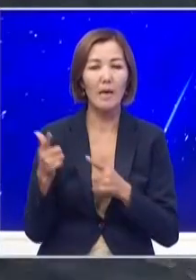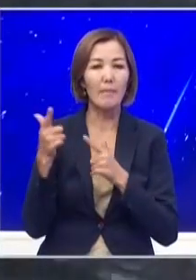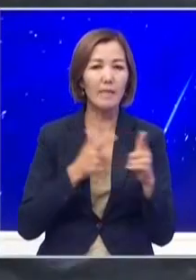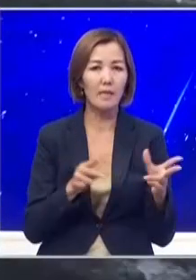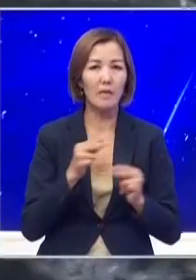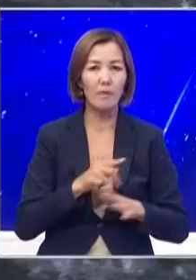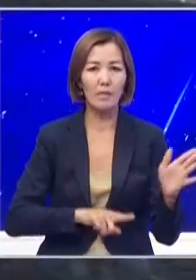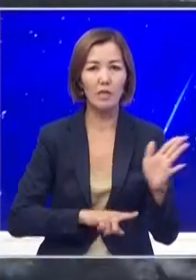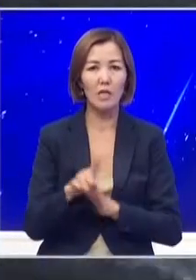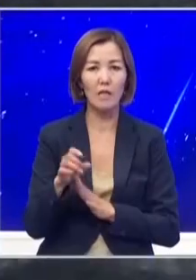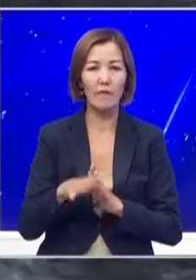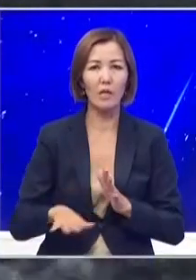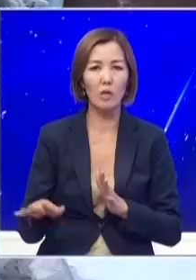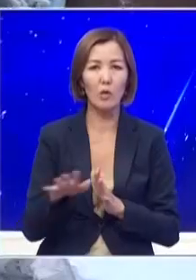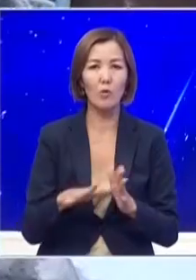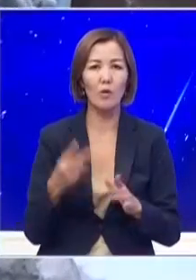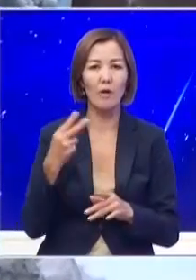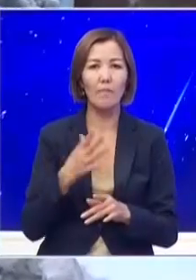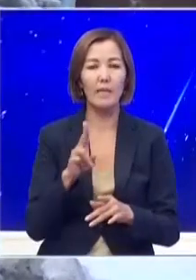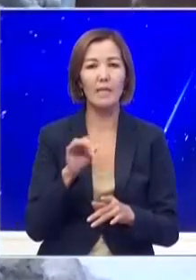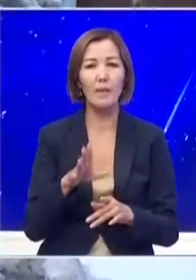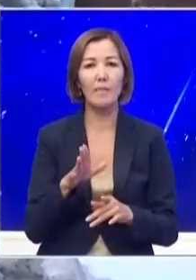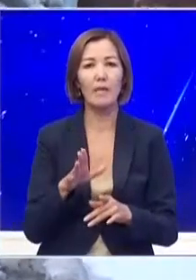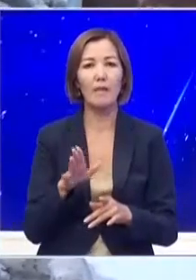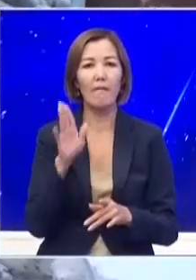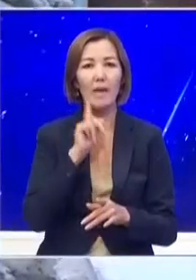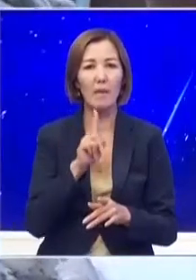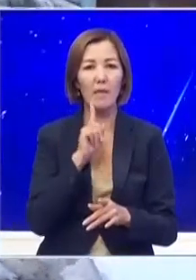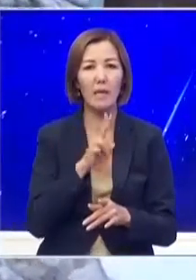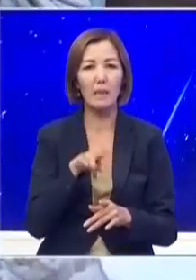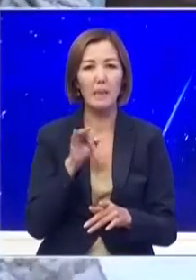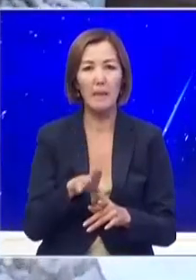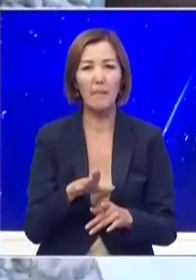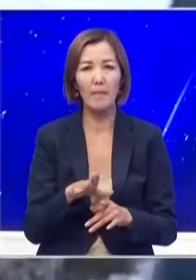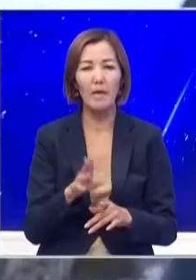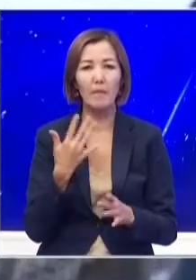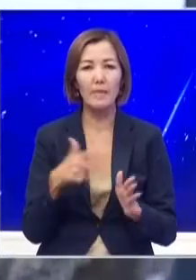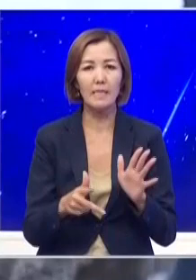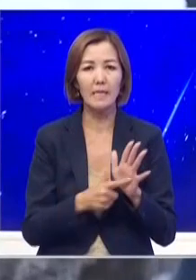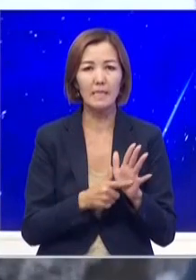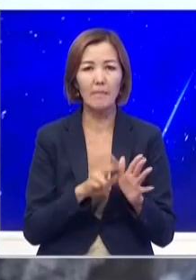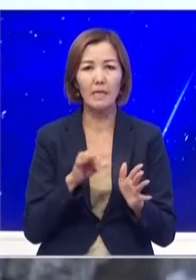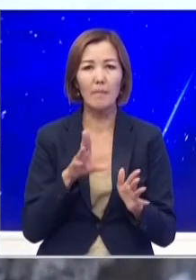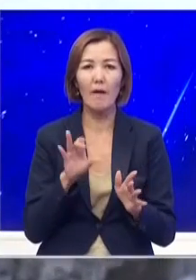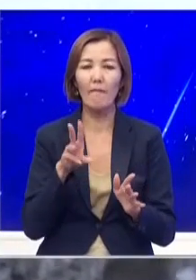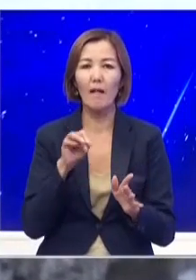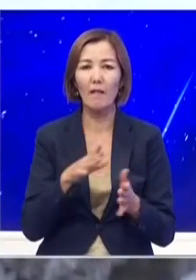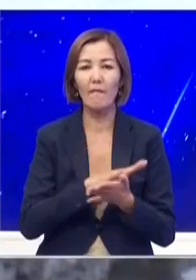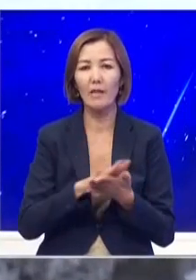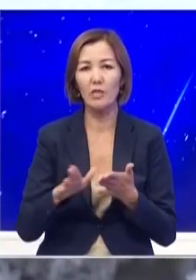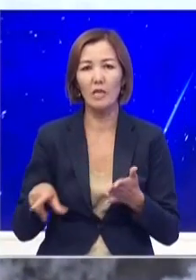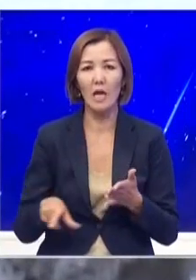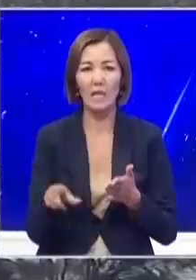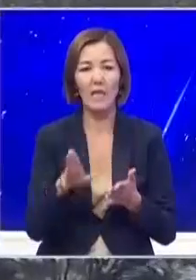работ с начала года в регионах возведено 25 километров временных дамб и 57 километров валов. Очищаются